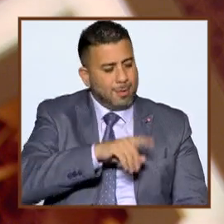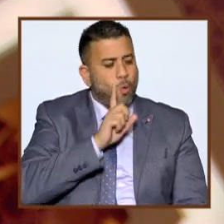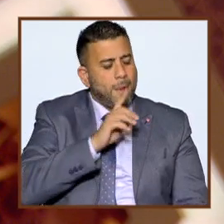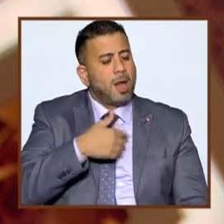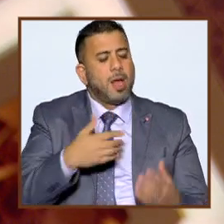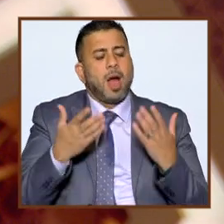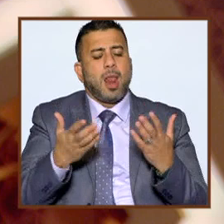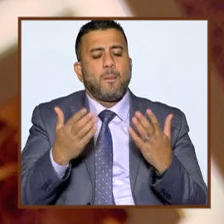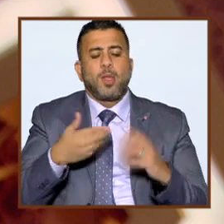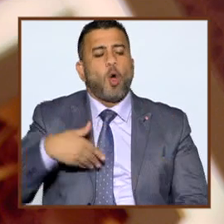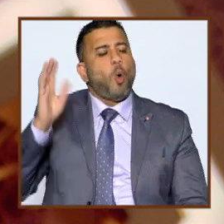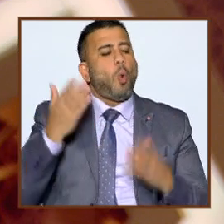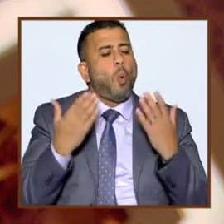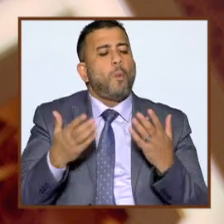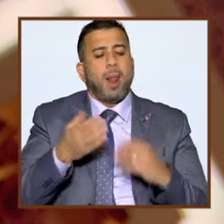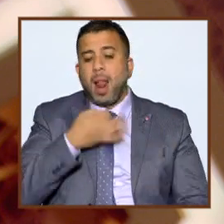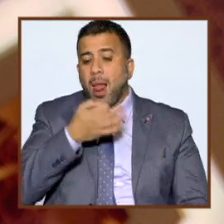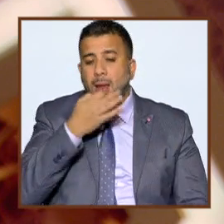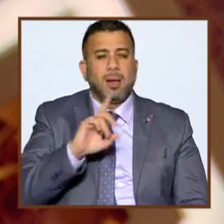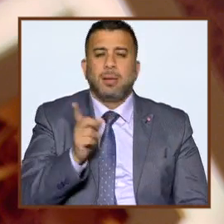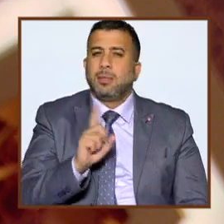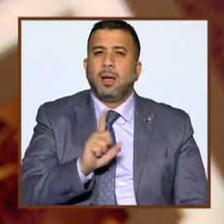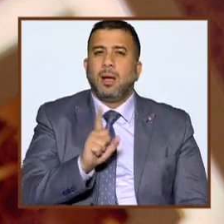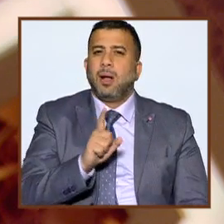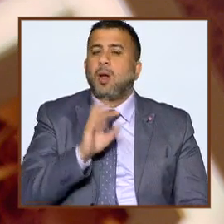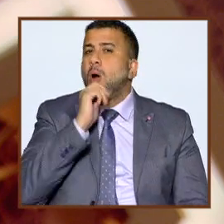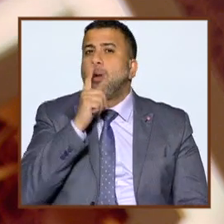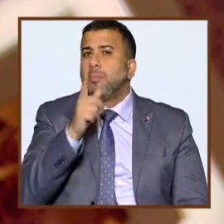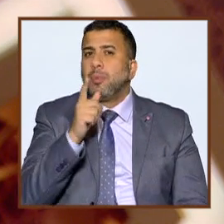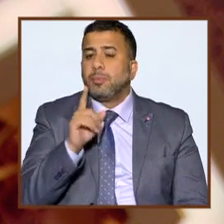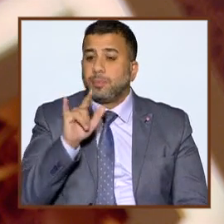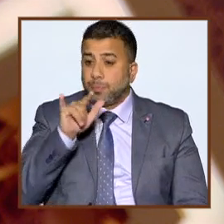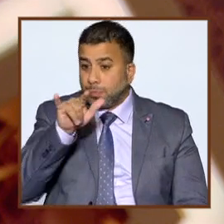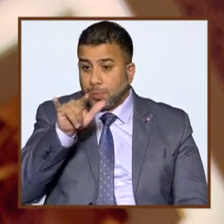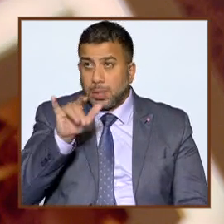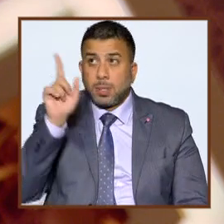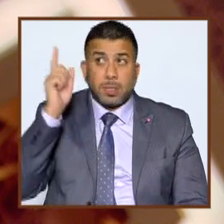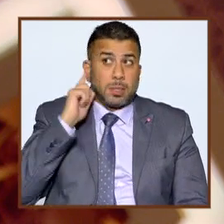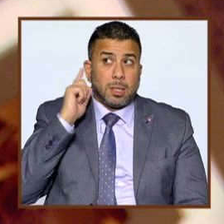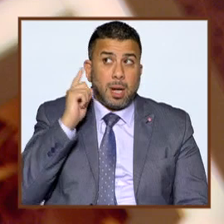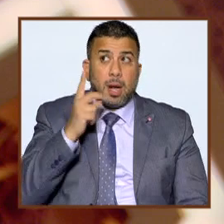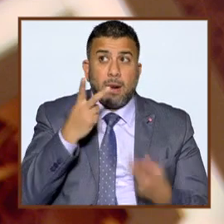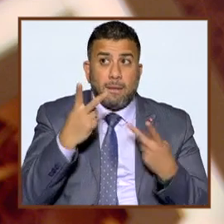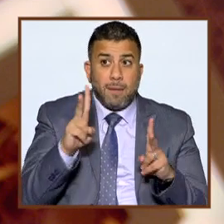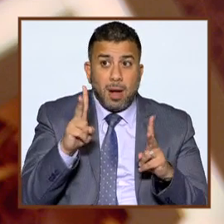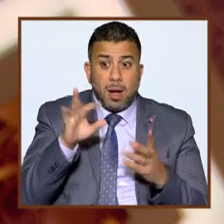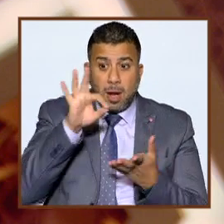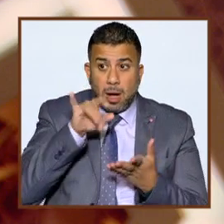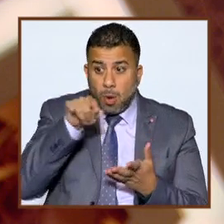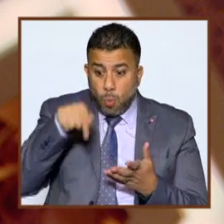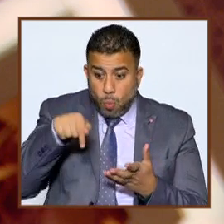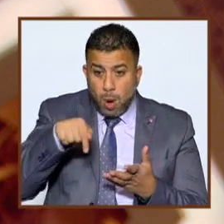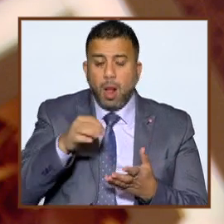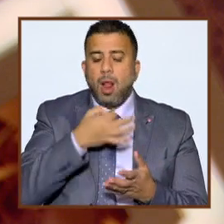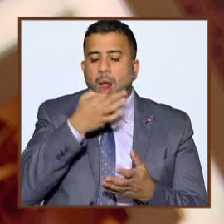لأن النية من أعمال القلوب. لكن لما يأتي يقول لبيك اللهم عمرة، قلنا هذه تلبية، هذه مسنونة على لسان النبي عليه